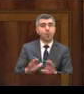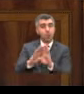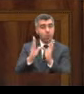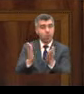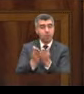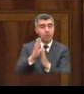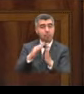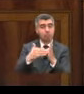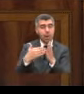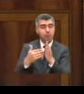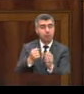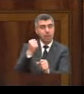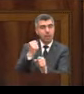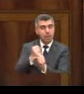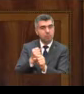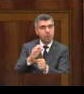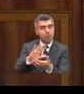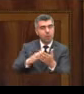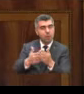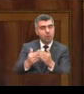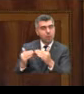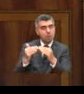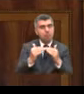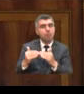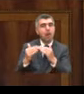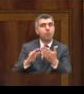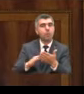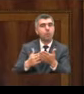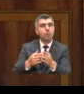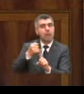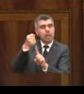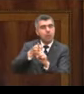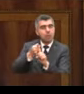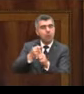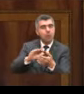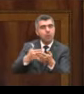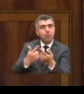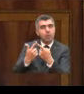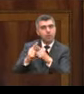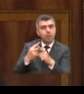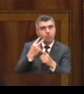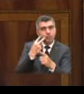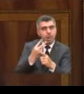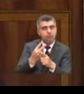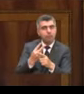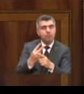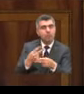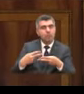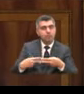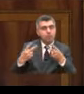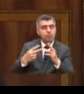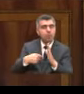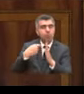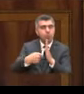التي نشتغل فيها كنأكدوا على الالتقائية والتنسيقية، ولهذا كنشتغلوا بمنهجية كما تتابعون إطلاق برامج